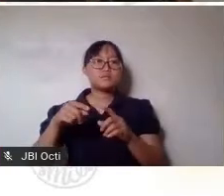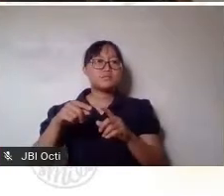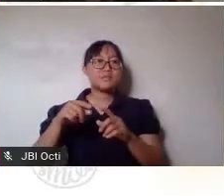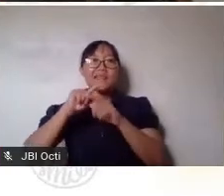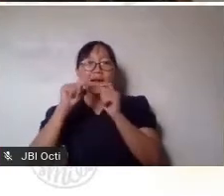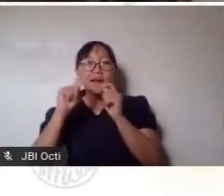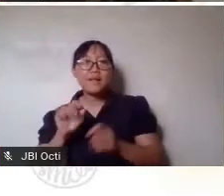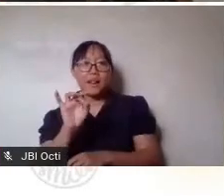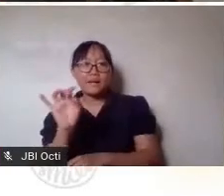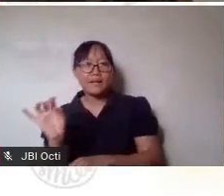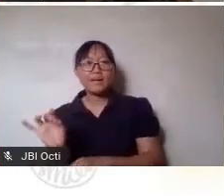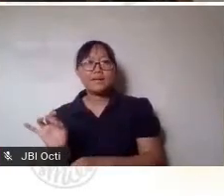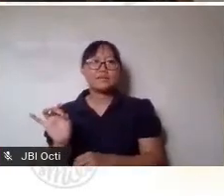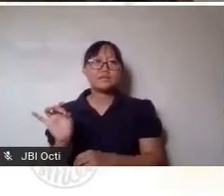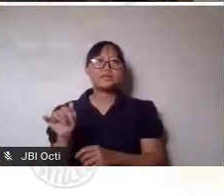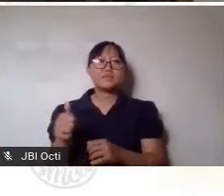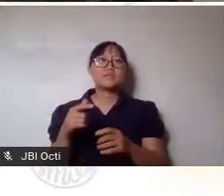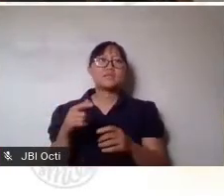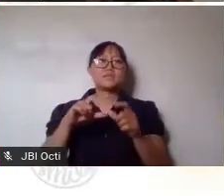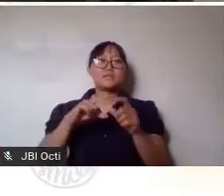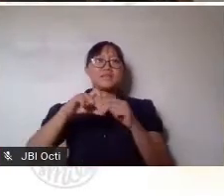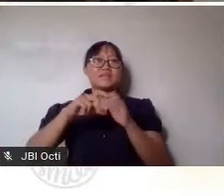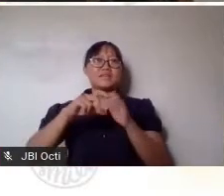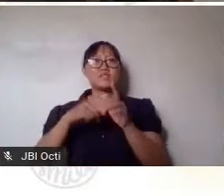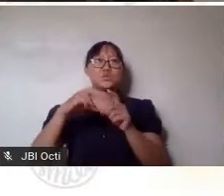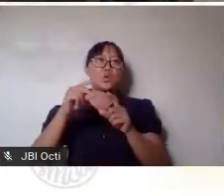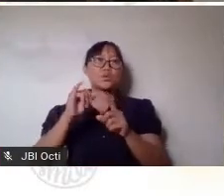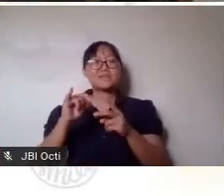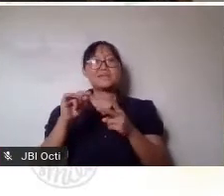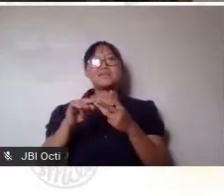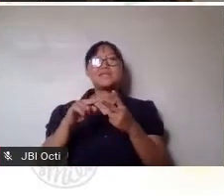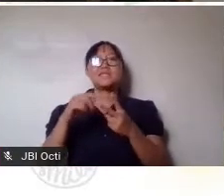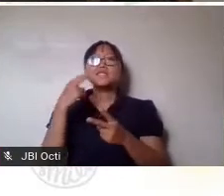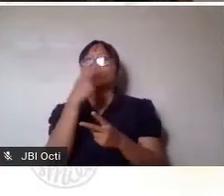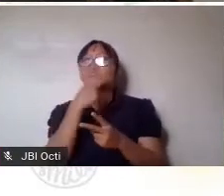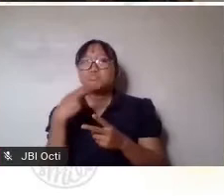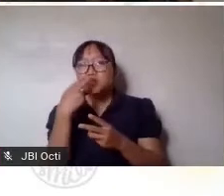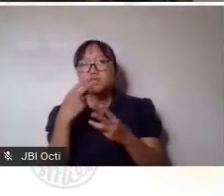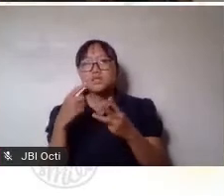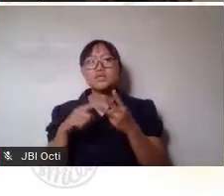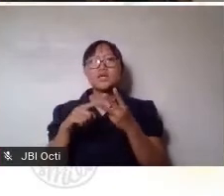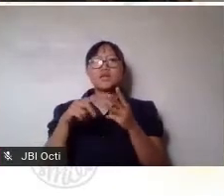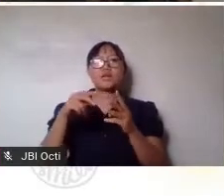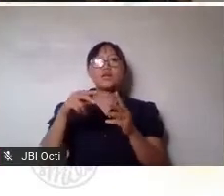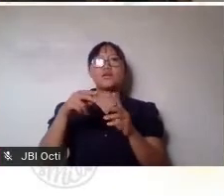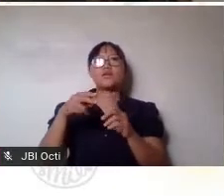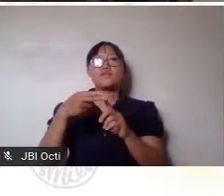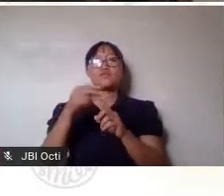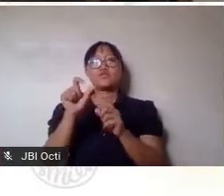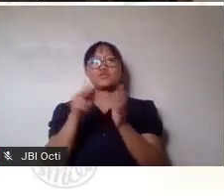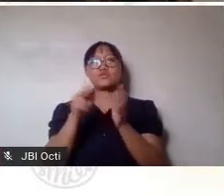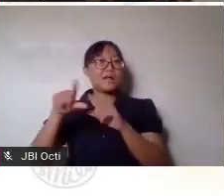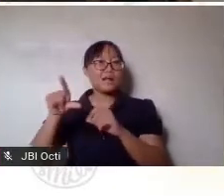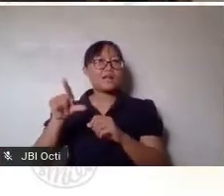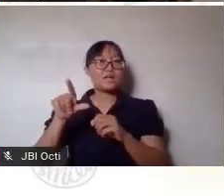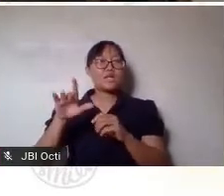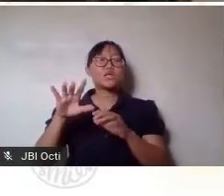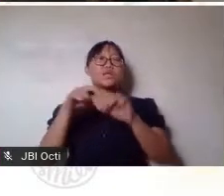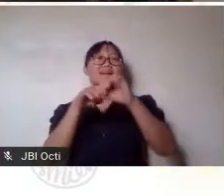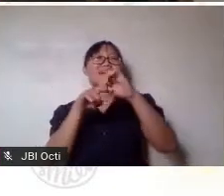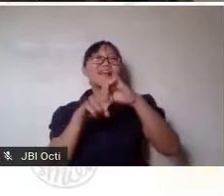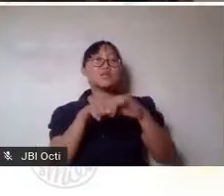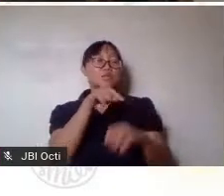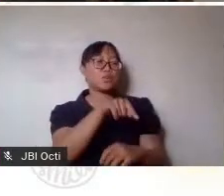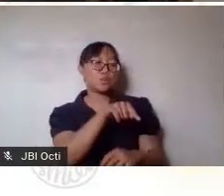atau speech therapy atau okupasional, ya disesuaikan nanti dengan perjalanan kasus-kasus yang kita hadapi itu. Ya seringkali